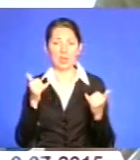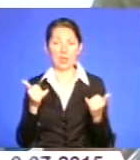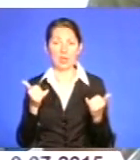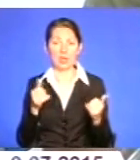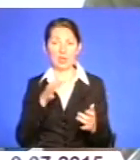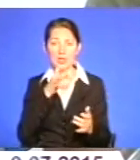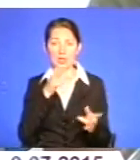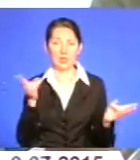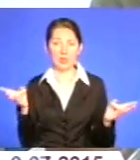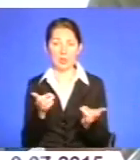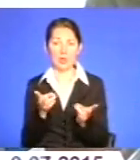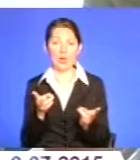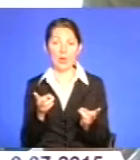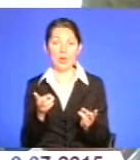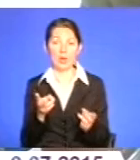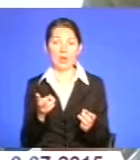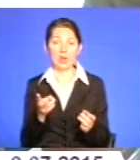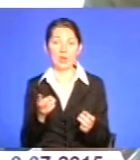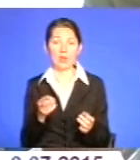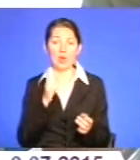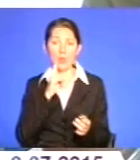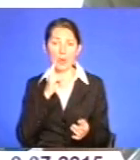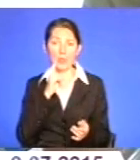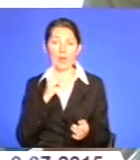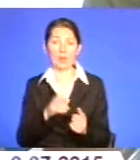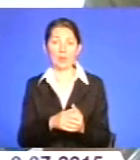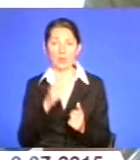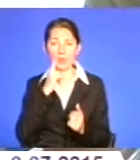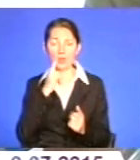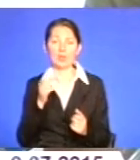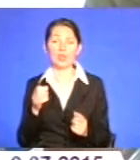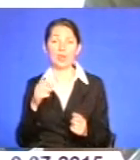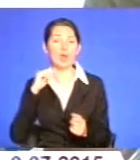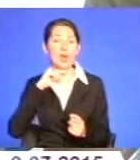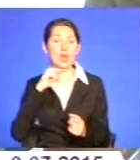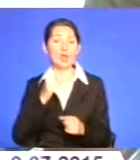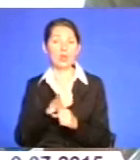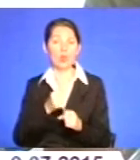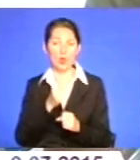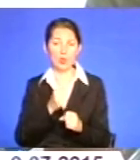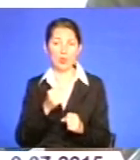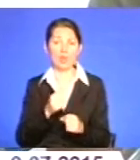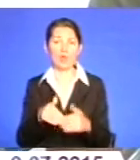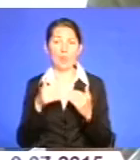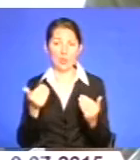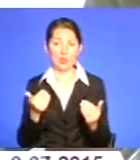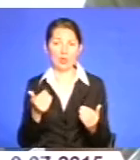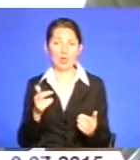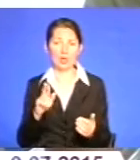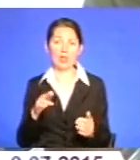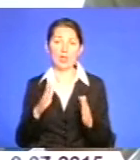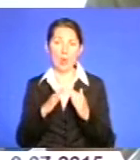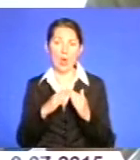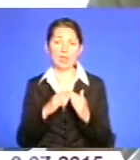час потрібно такі, як цигарки, тушонки. Тушонки в більшості, так як домашні